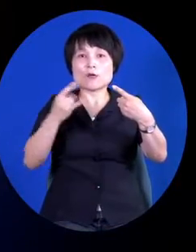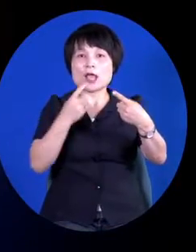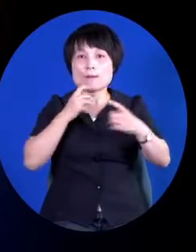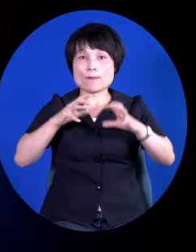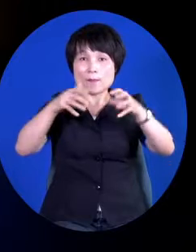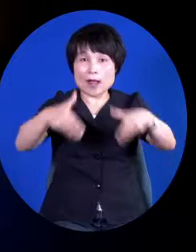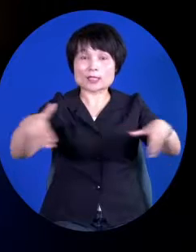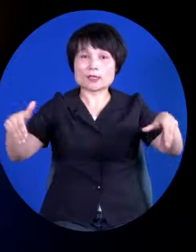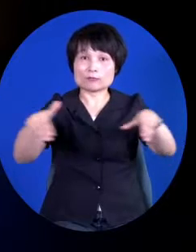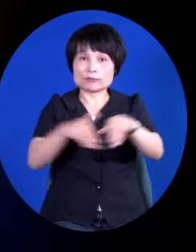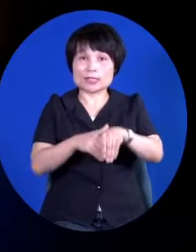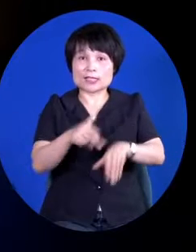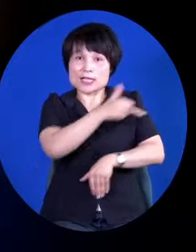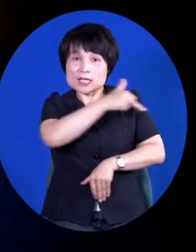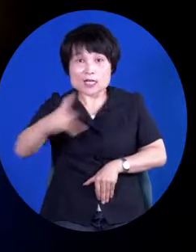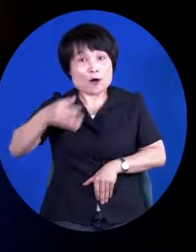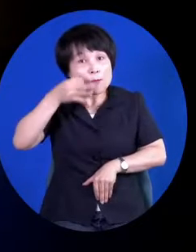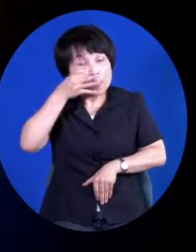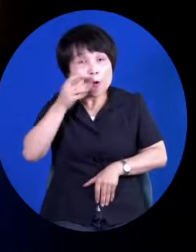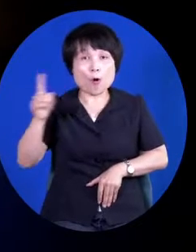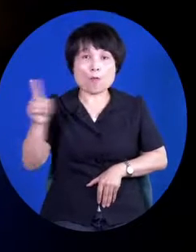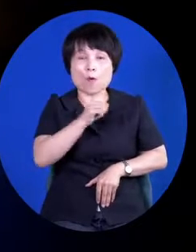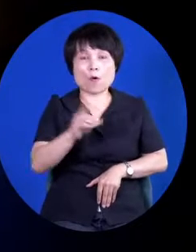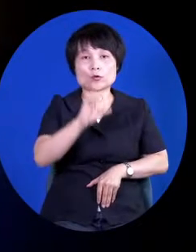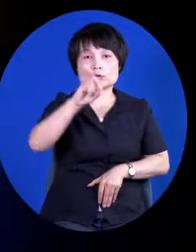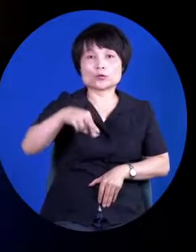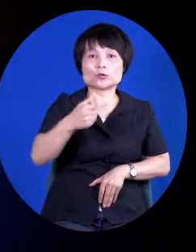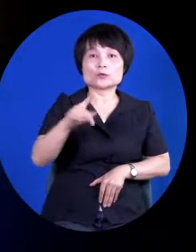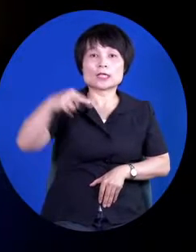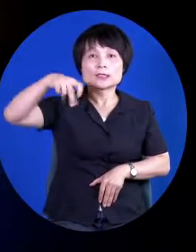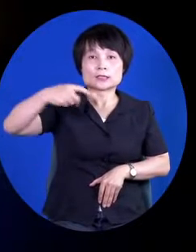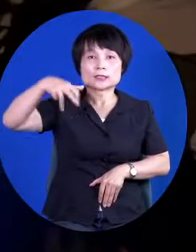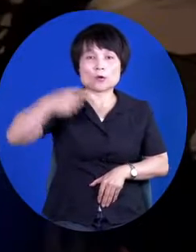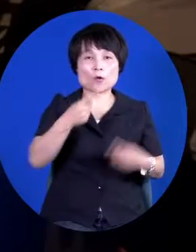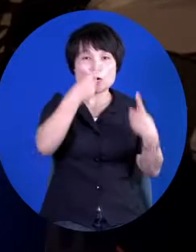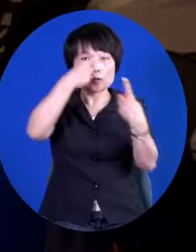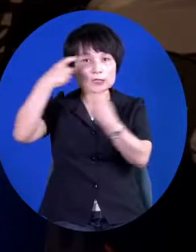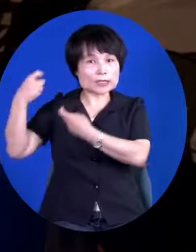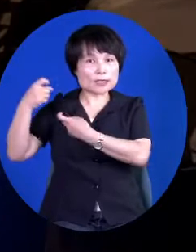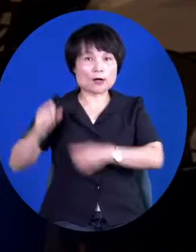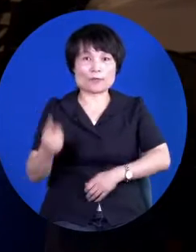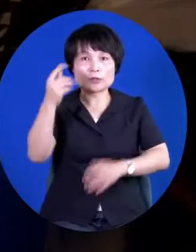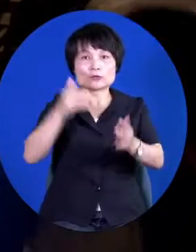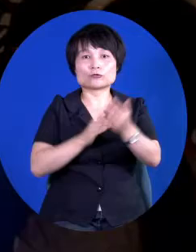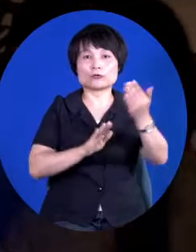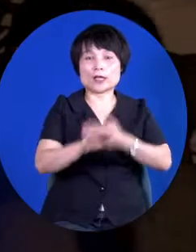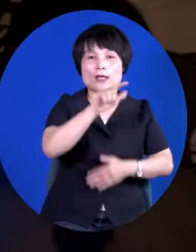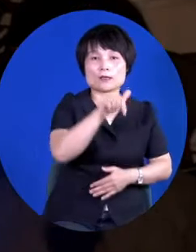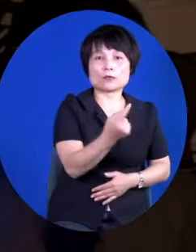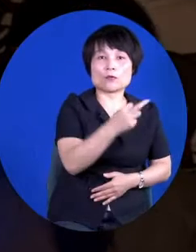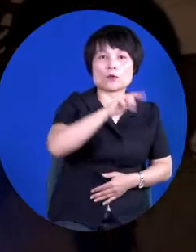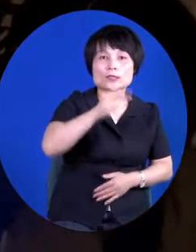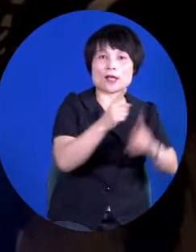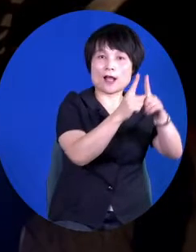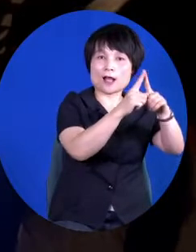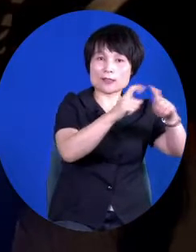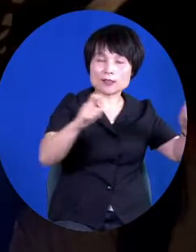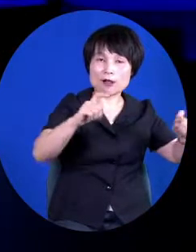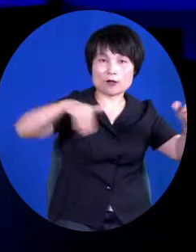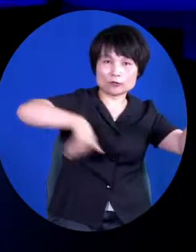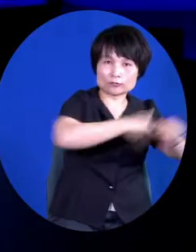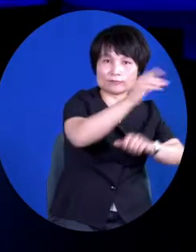최대 백미는 백제유적 유네스코 세계유산 등재를 기념해 새롭게 선보이는 공산성 배경의 실경